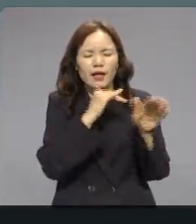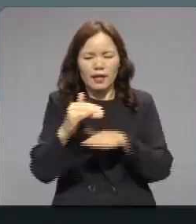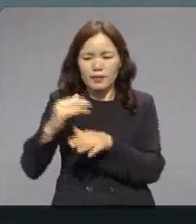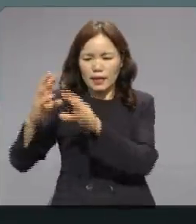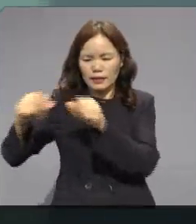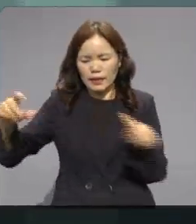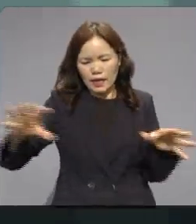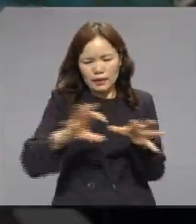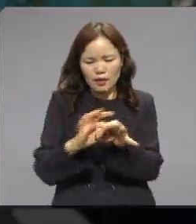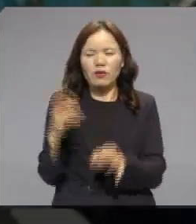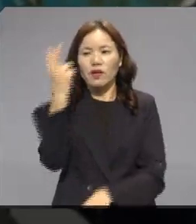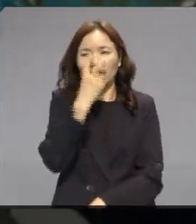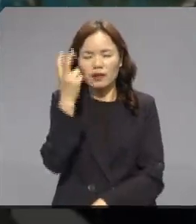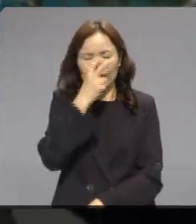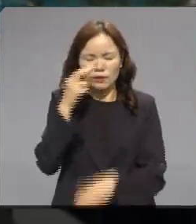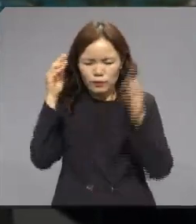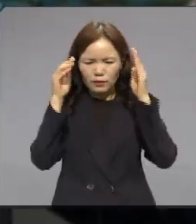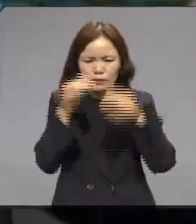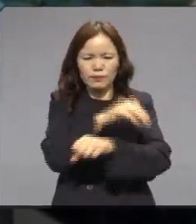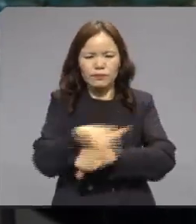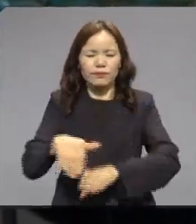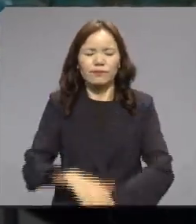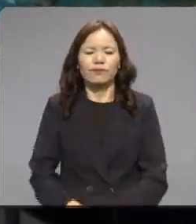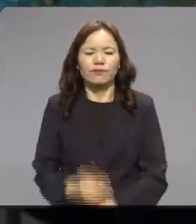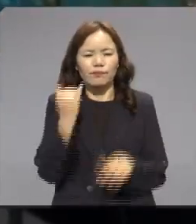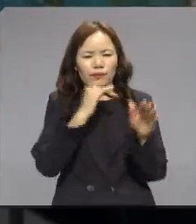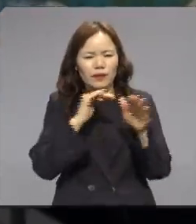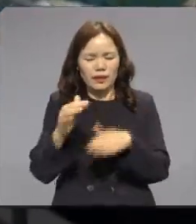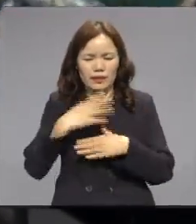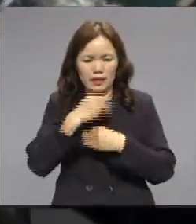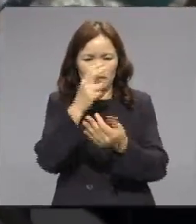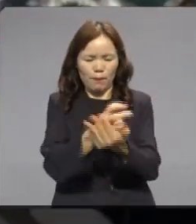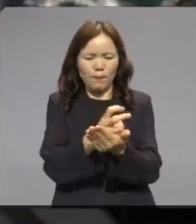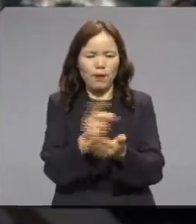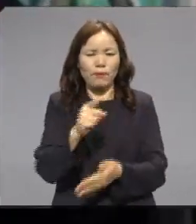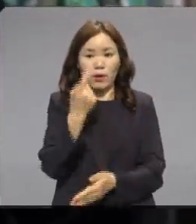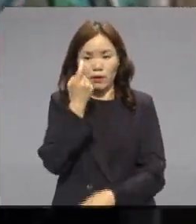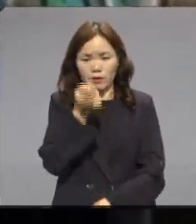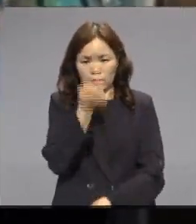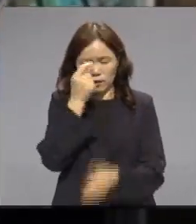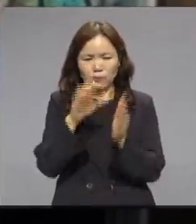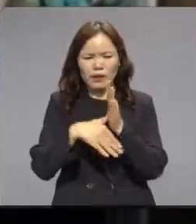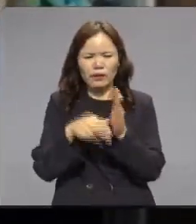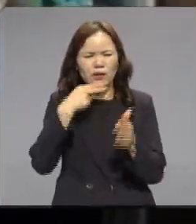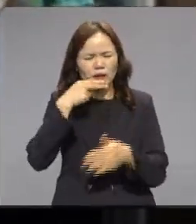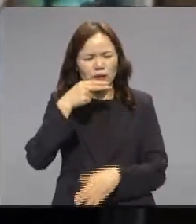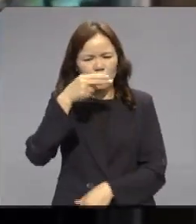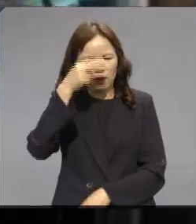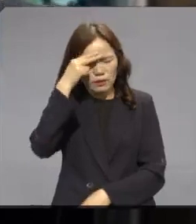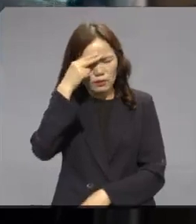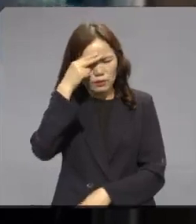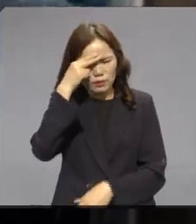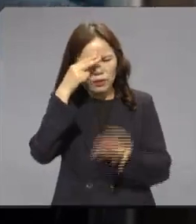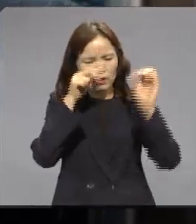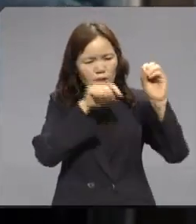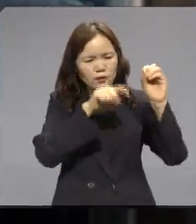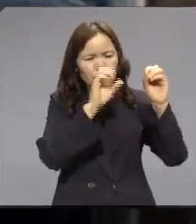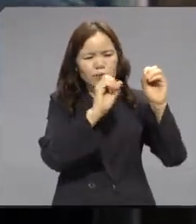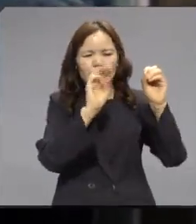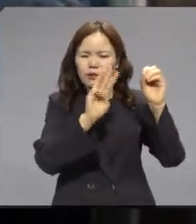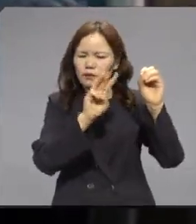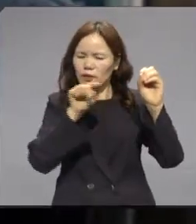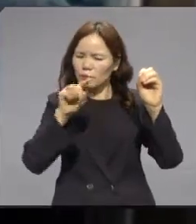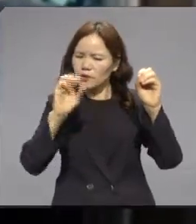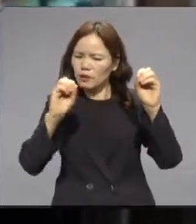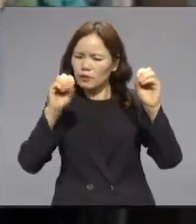연계한 단속도 집중할 계획입니다 해사 안전법에 따르면 적발시 혈중 알코올 농도가 0.3에서